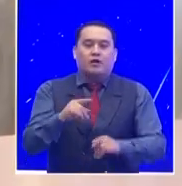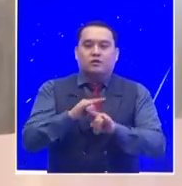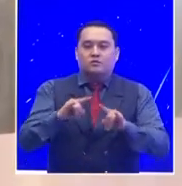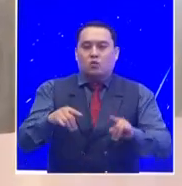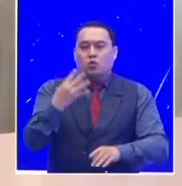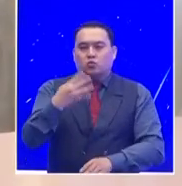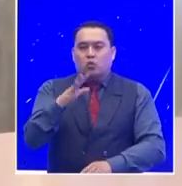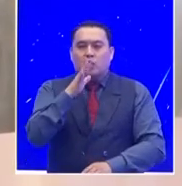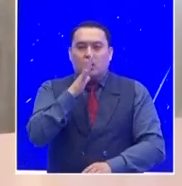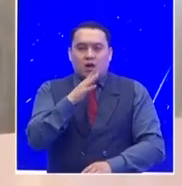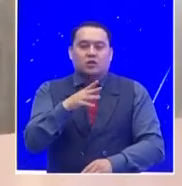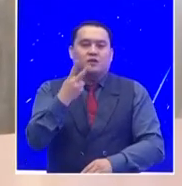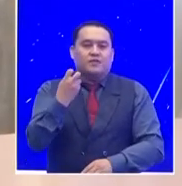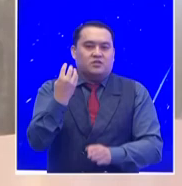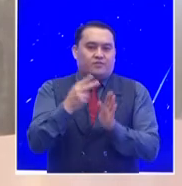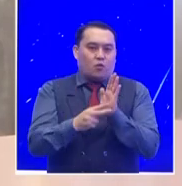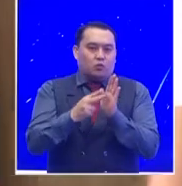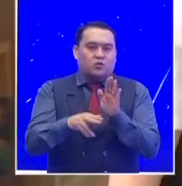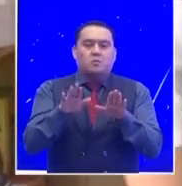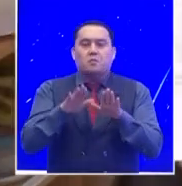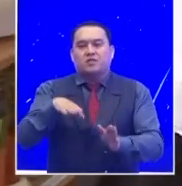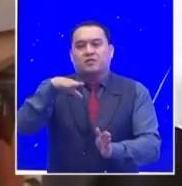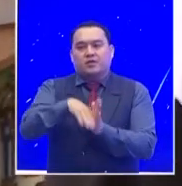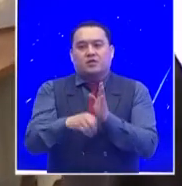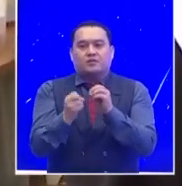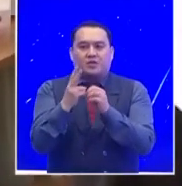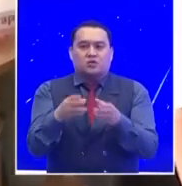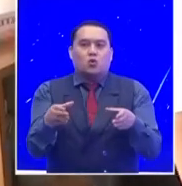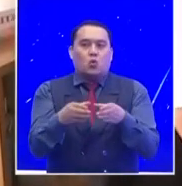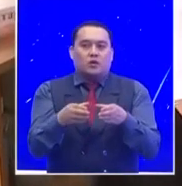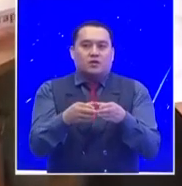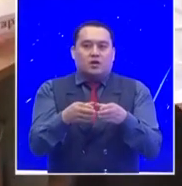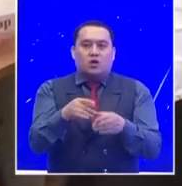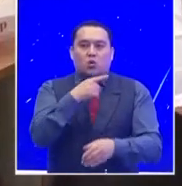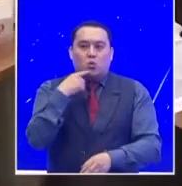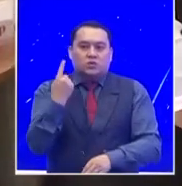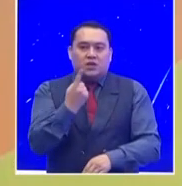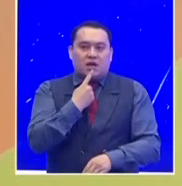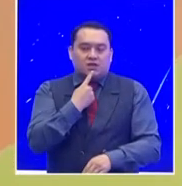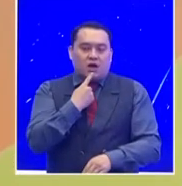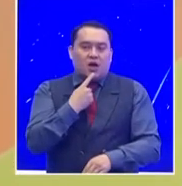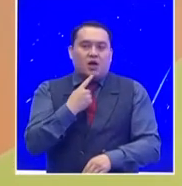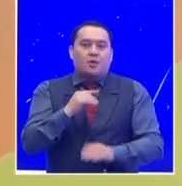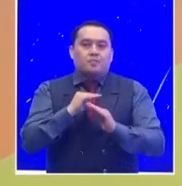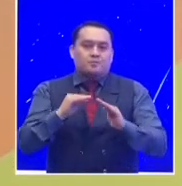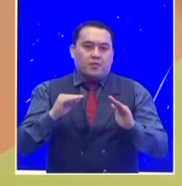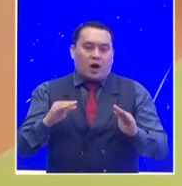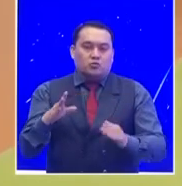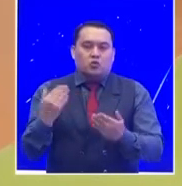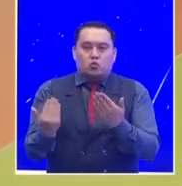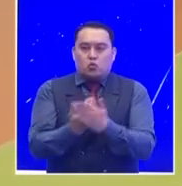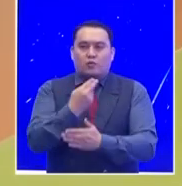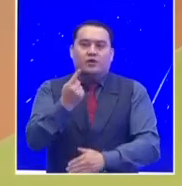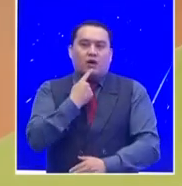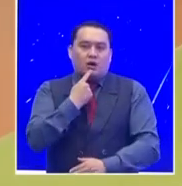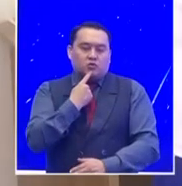40 лет. Рассчитанный на 280 мест, он вмещает 12 групп, треть из которых русскоязычная. Для малышей изучение нового для них языка